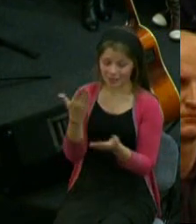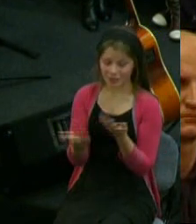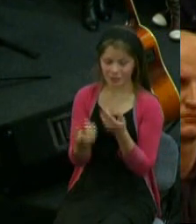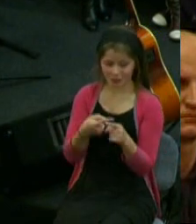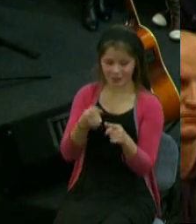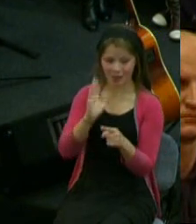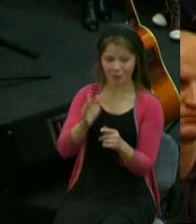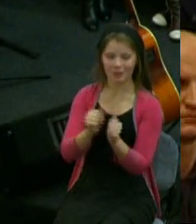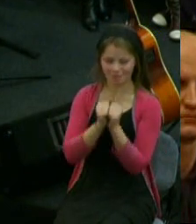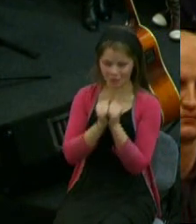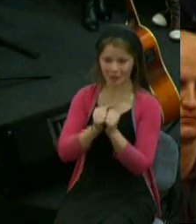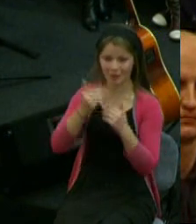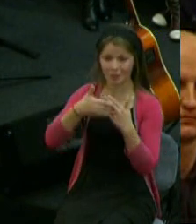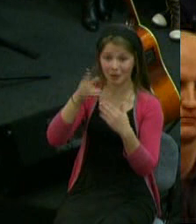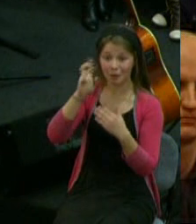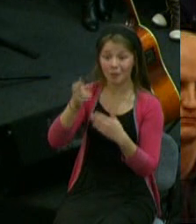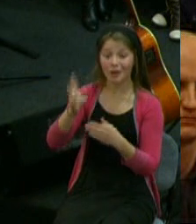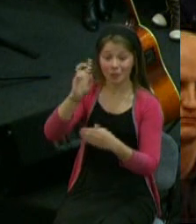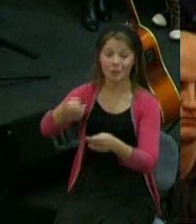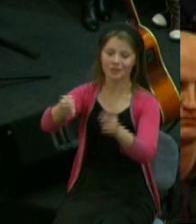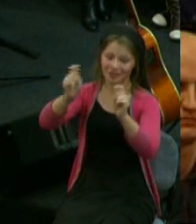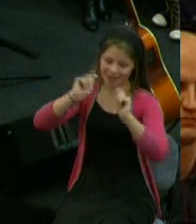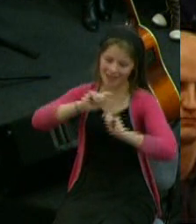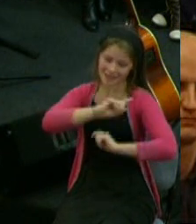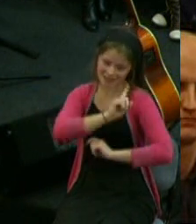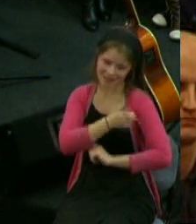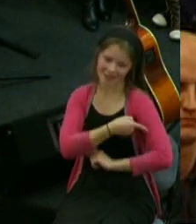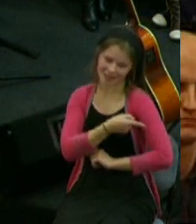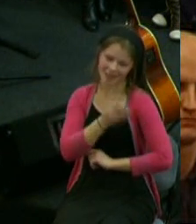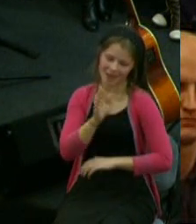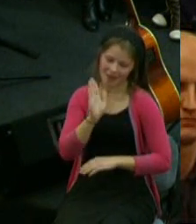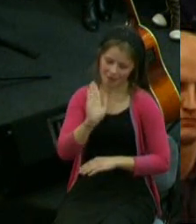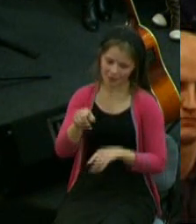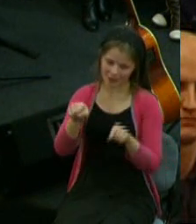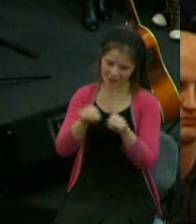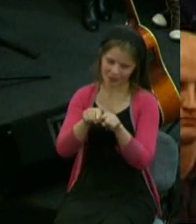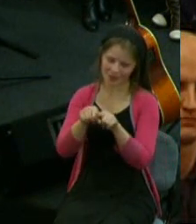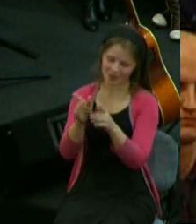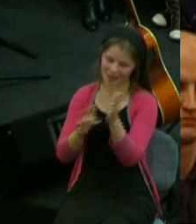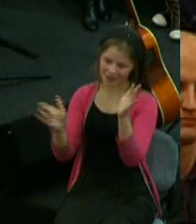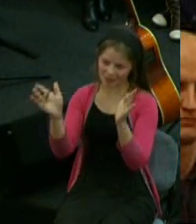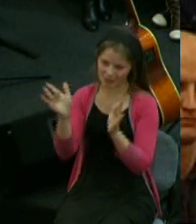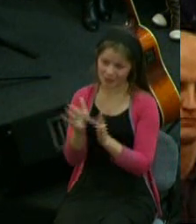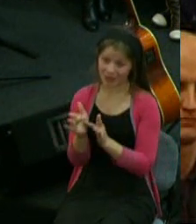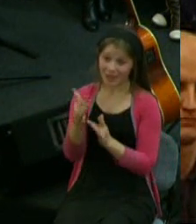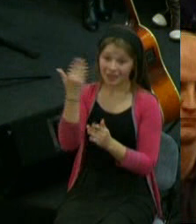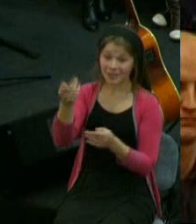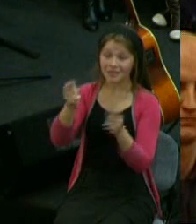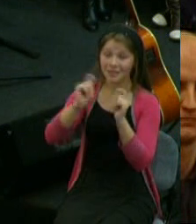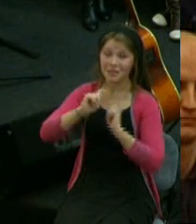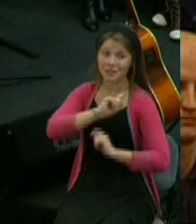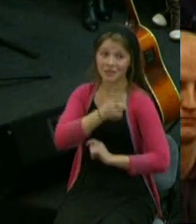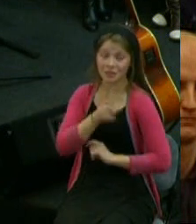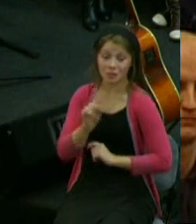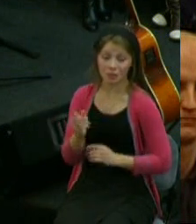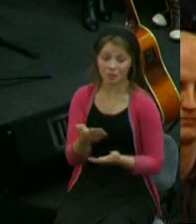молитва перед Ним. Бог дасть нам сили бути похожими на нашого Ісуса. Він дасть нам сили.